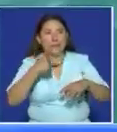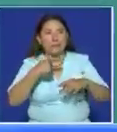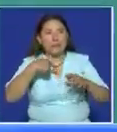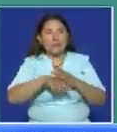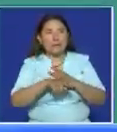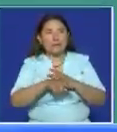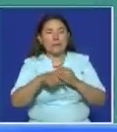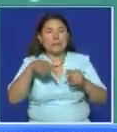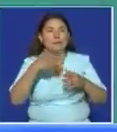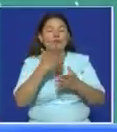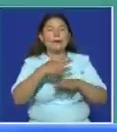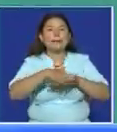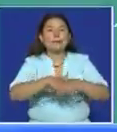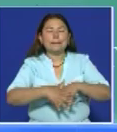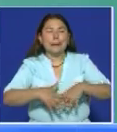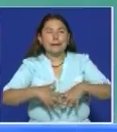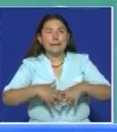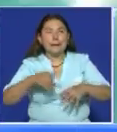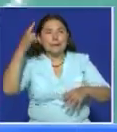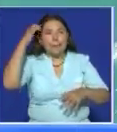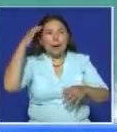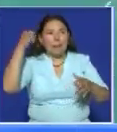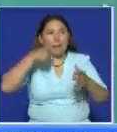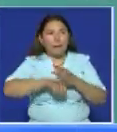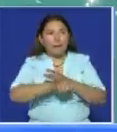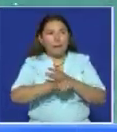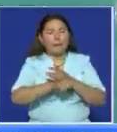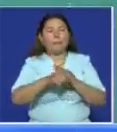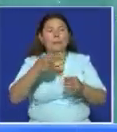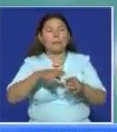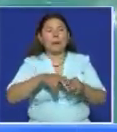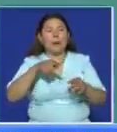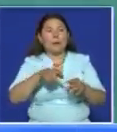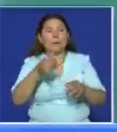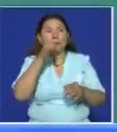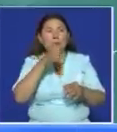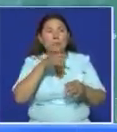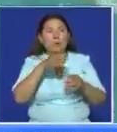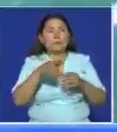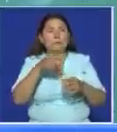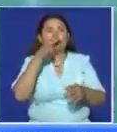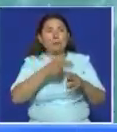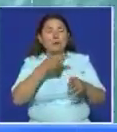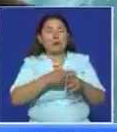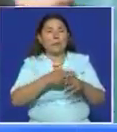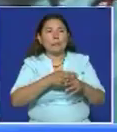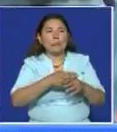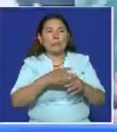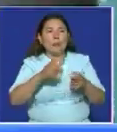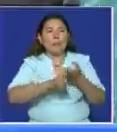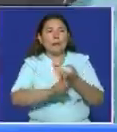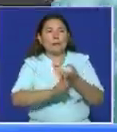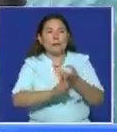теңізге ұңғып тұрады. Басы кіріп тұрады. Мінеке, осының басына жаңаға ау үлінеді, соған